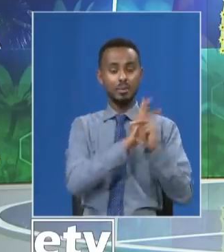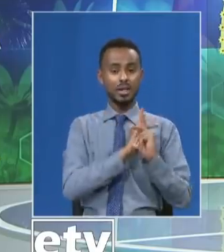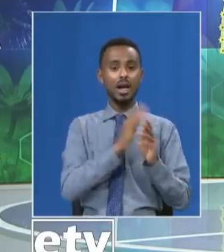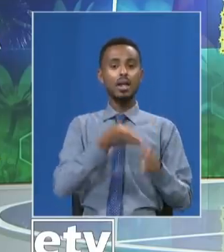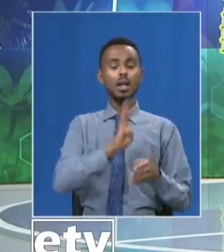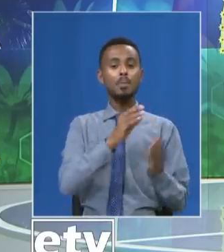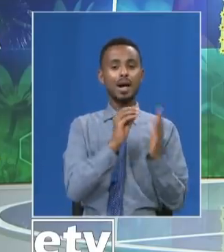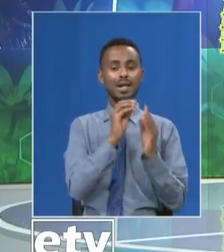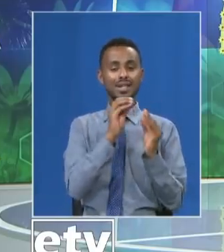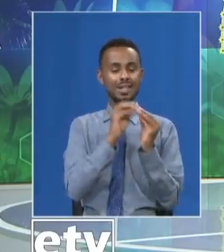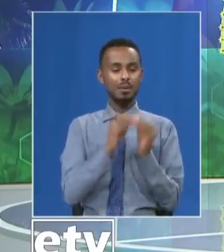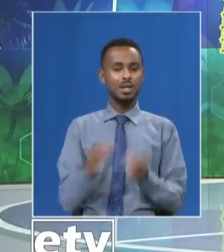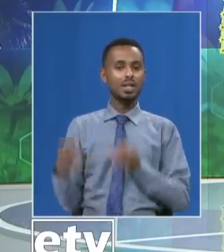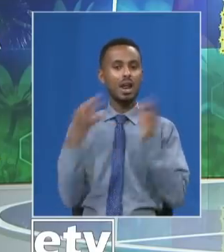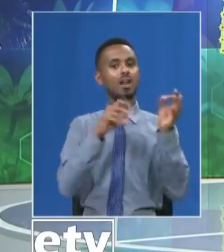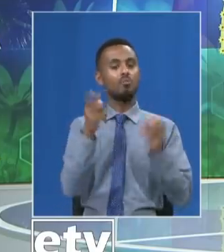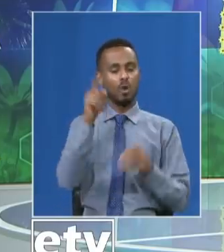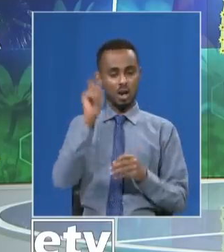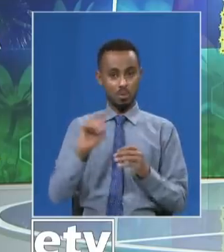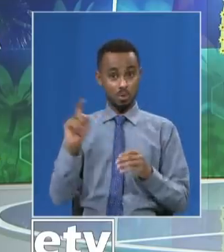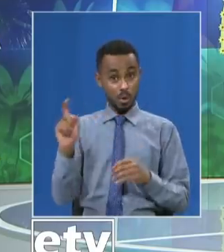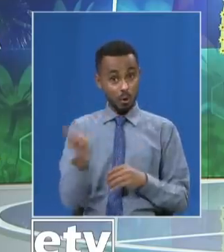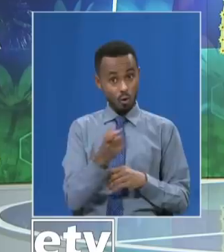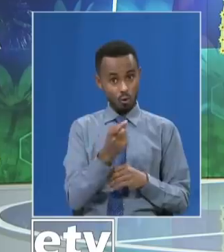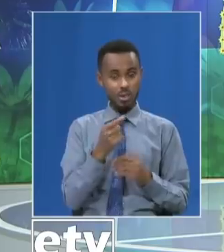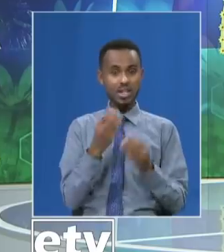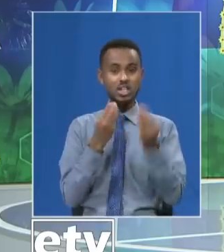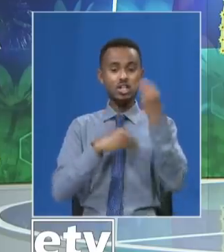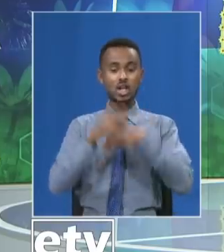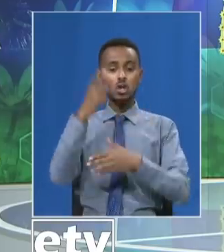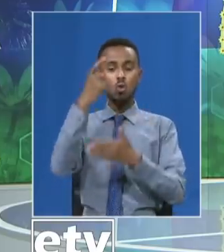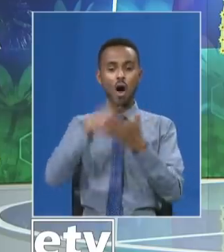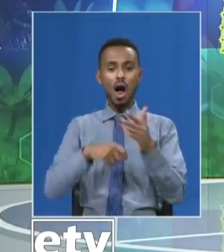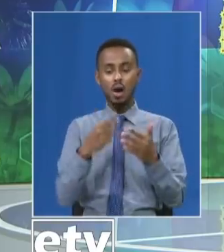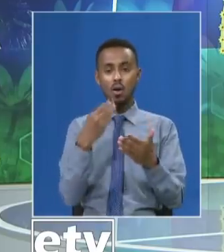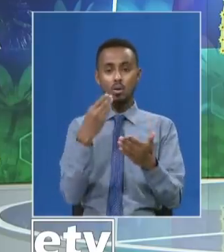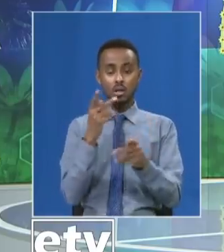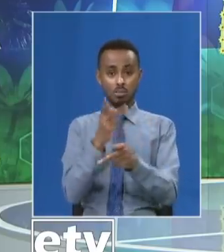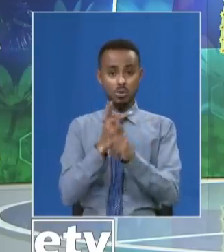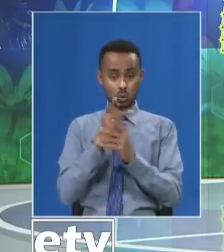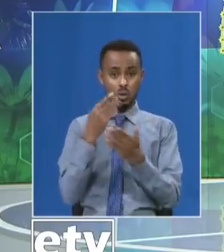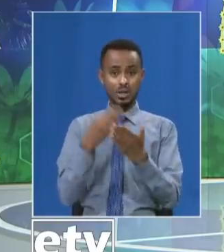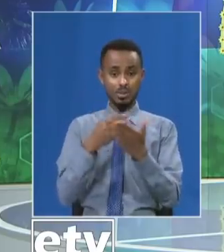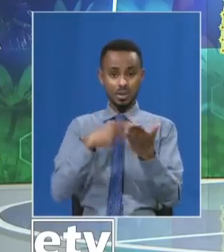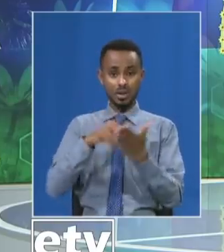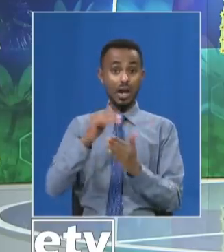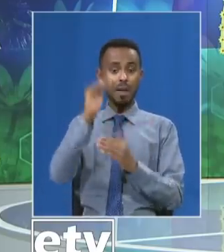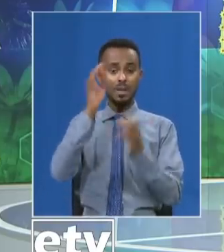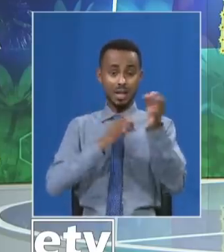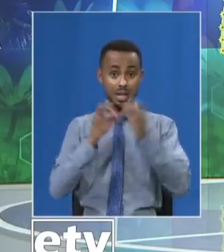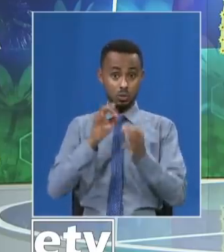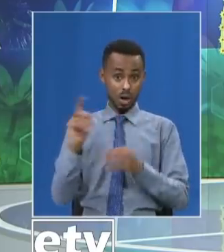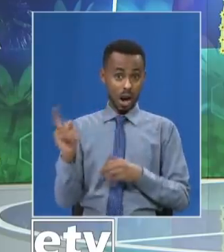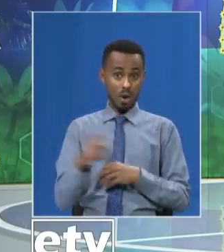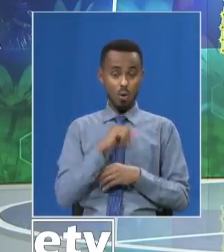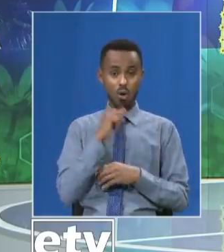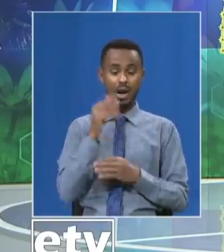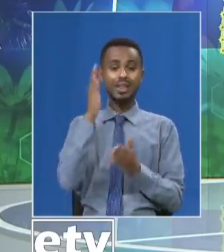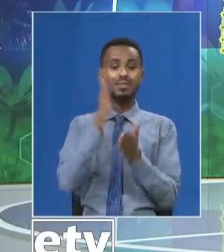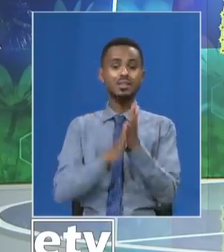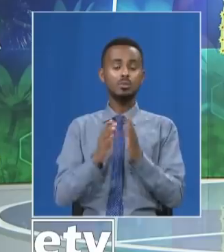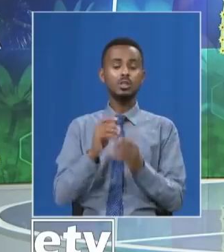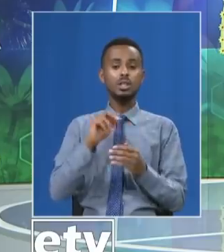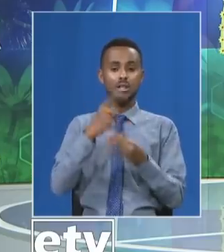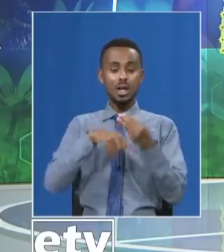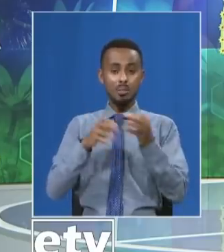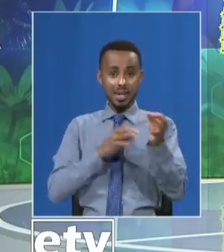የባንክ ሂሳብ የተላለፈ መሆን አለበት። በመሆኑ የሽያጭ ዋጋ ወይም የብድሩ ገንዘብ ክፍያው ከላይ በተገለጸው አግባብ የተፈጸመ